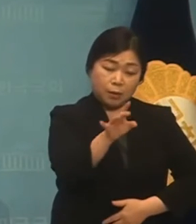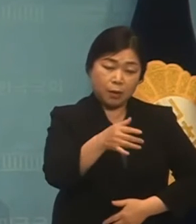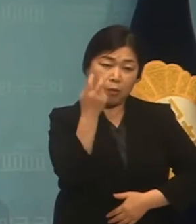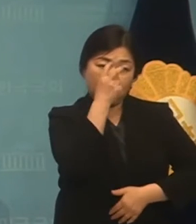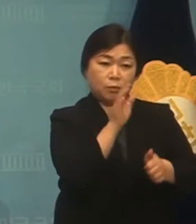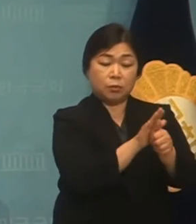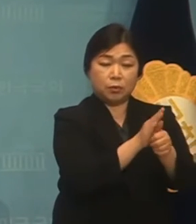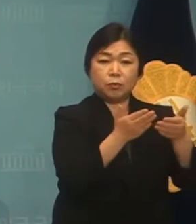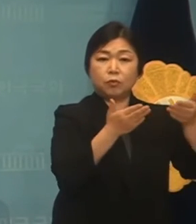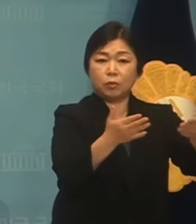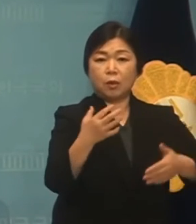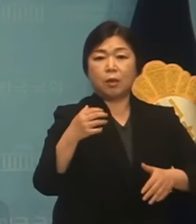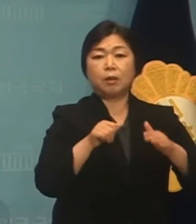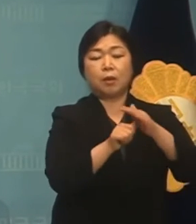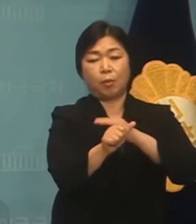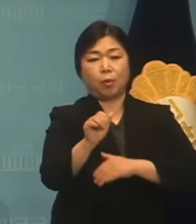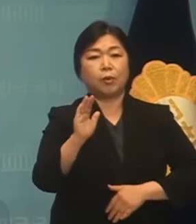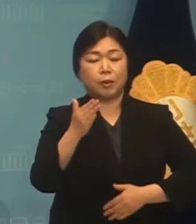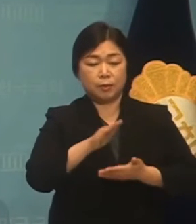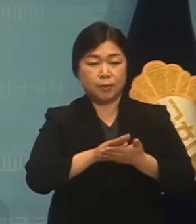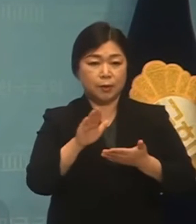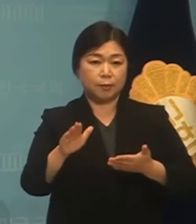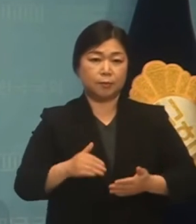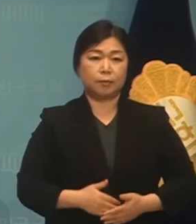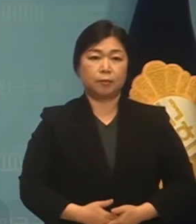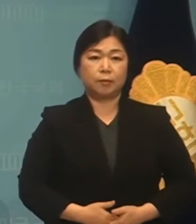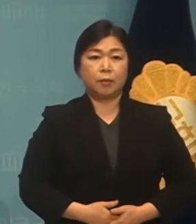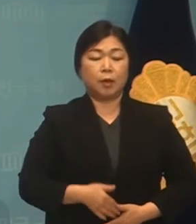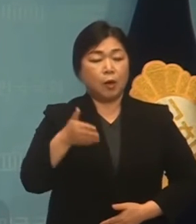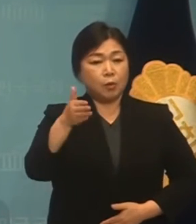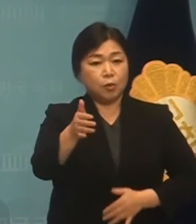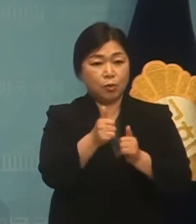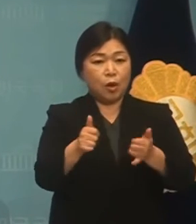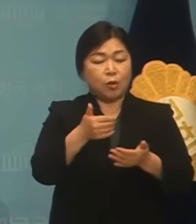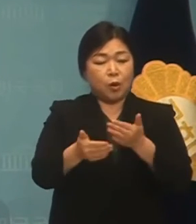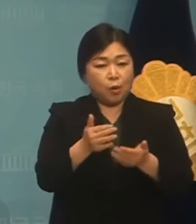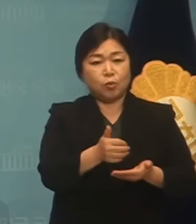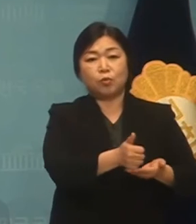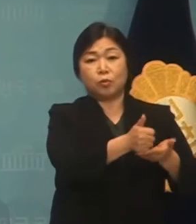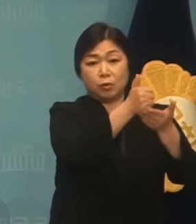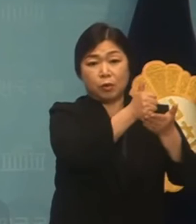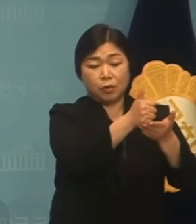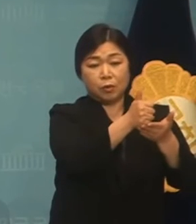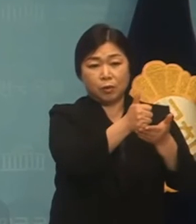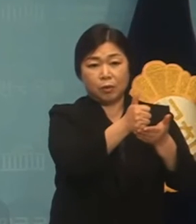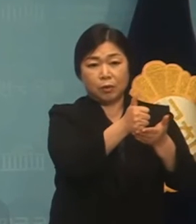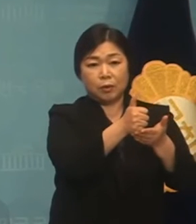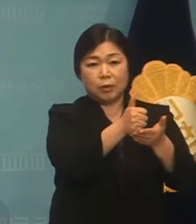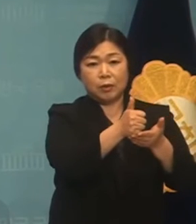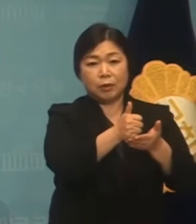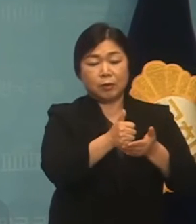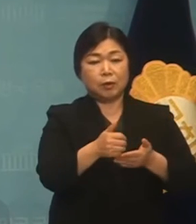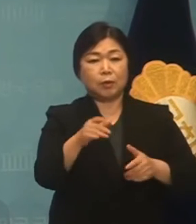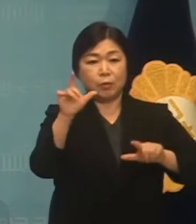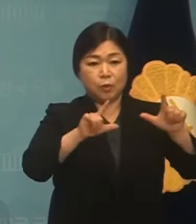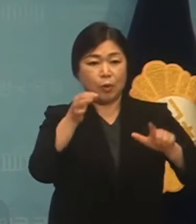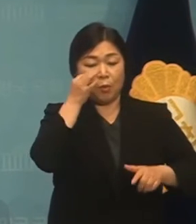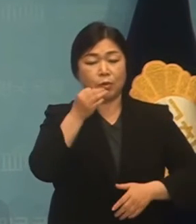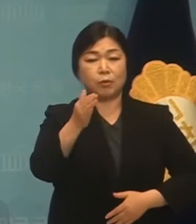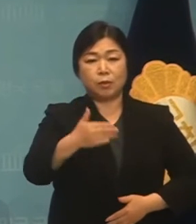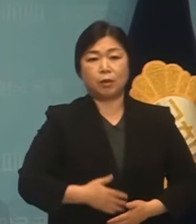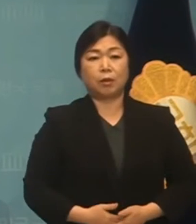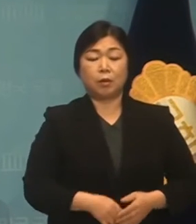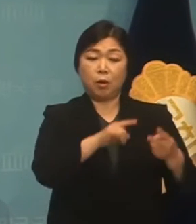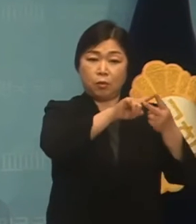보호하고 책임지는 원내대표가 되겠습니다. 또 전문가의 경험을 존중하는 수권 정당으로서의 면모를 보이겠습니다.